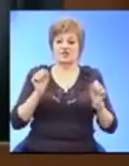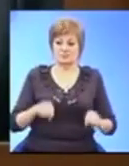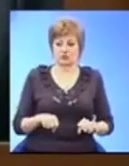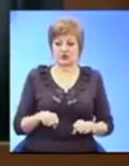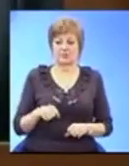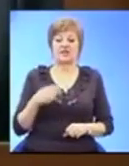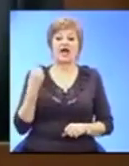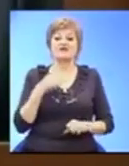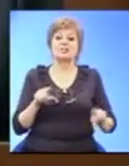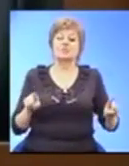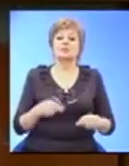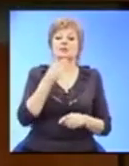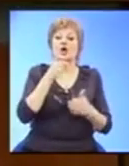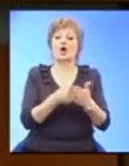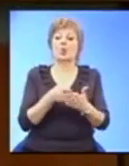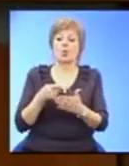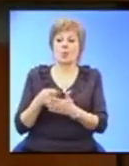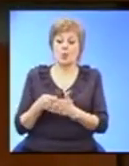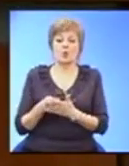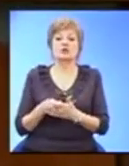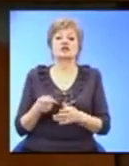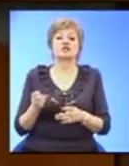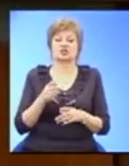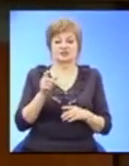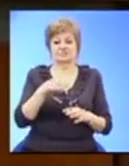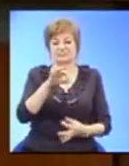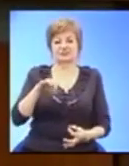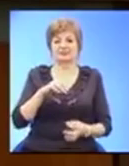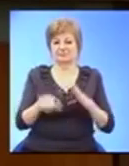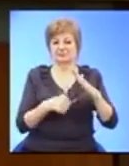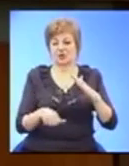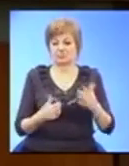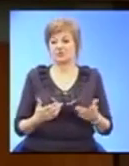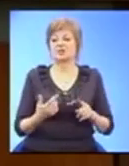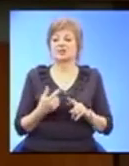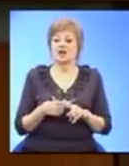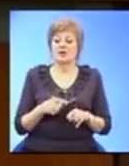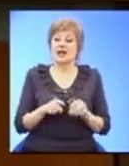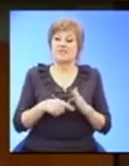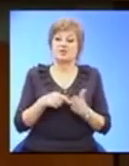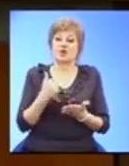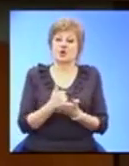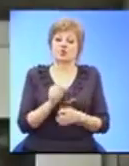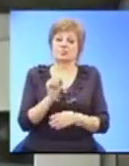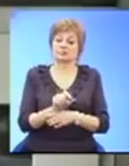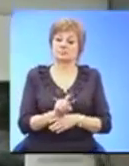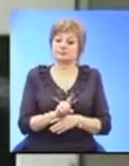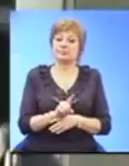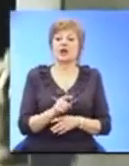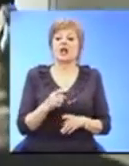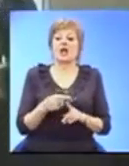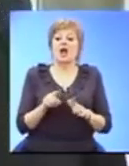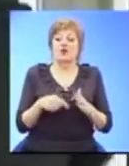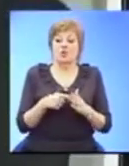У Запоріжжі організують харчування для осіб без постійного місця проживання. Таке доручення підлеглим дав міський голова Олександр Сін. У місті